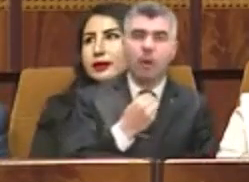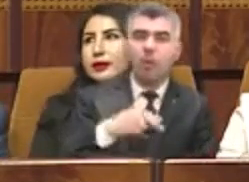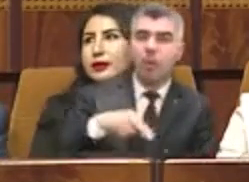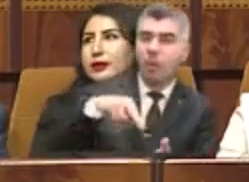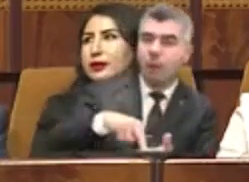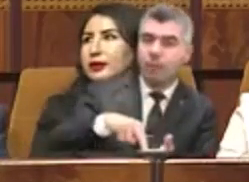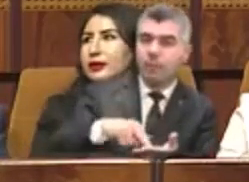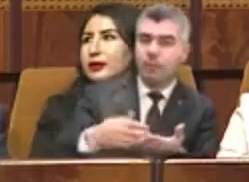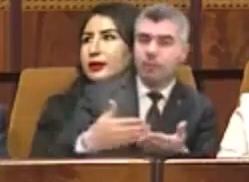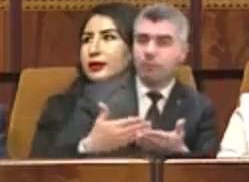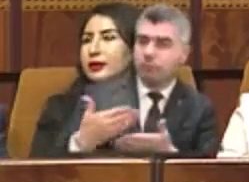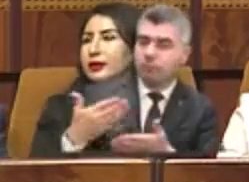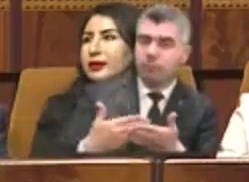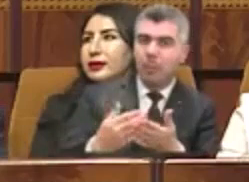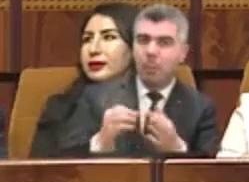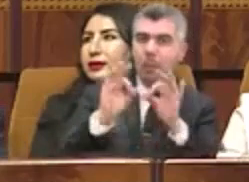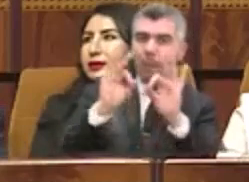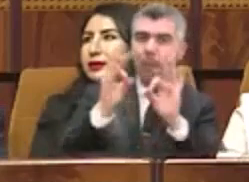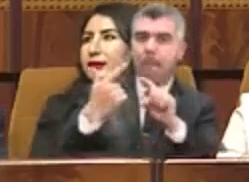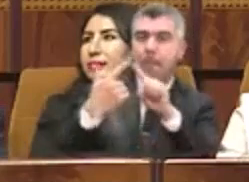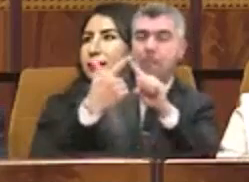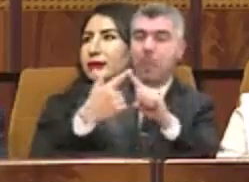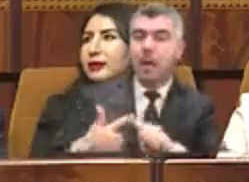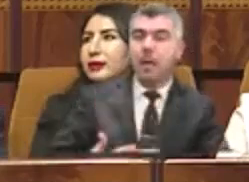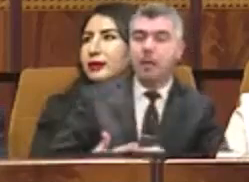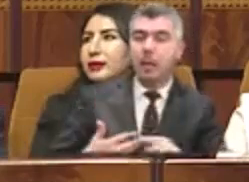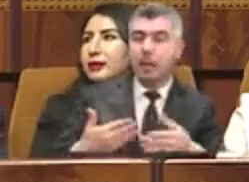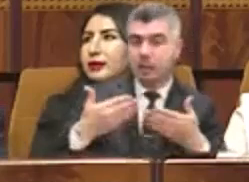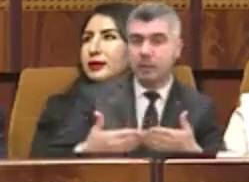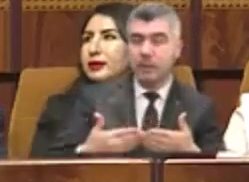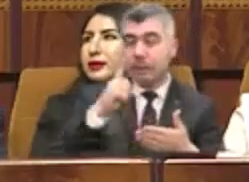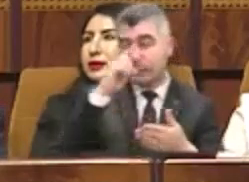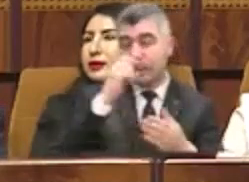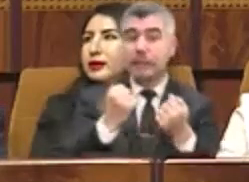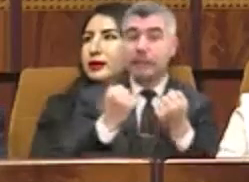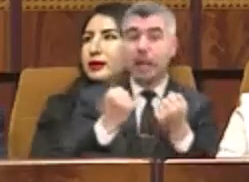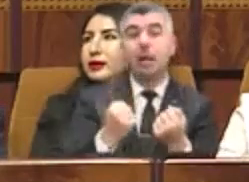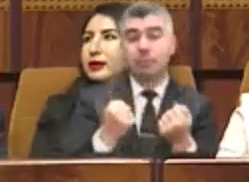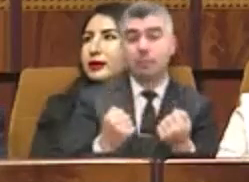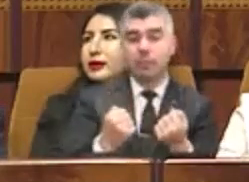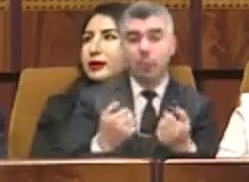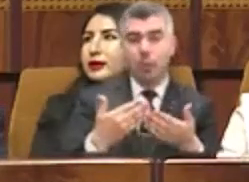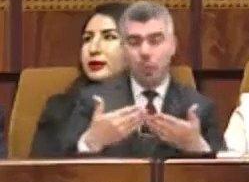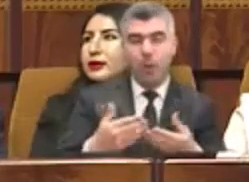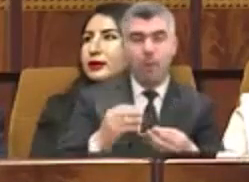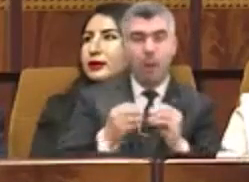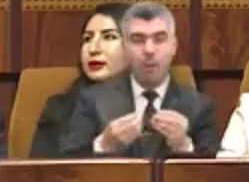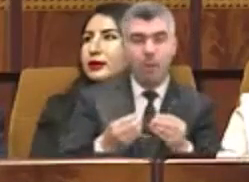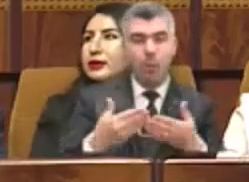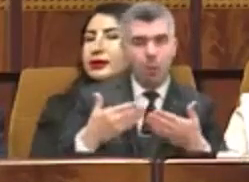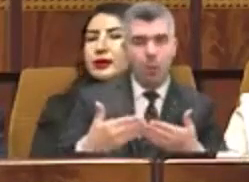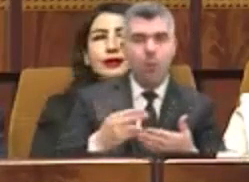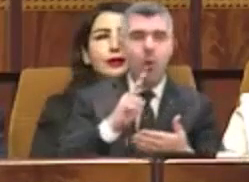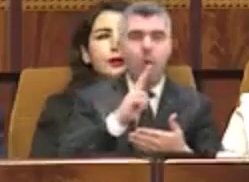ووفرت الموارد الماليه الكافيه في ظل ازمه كبيره، فاليوم